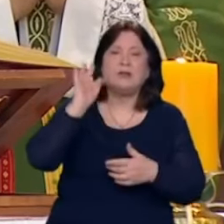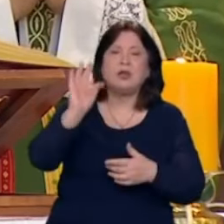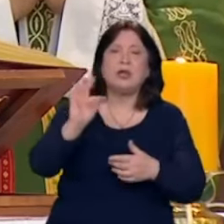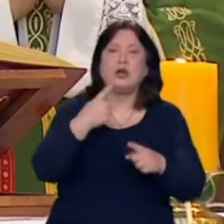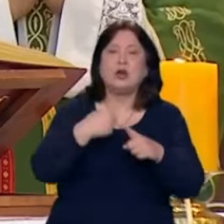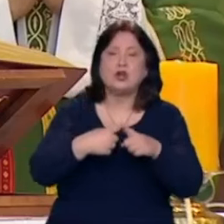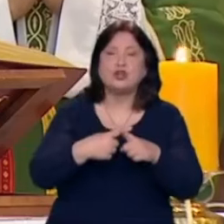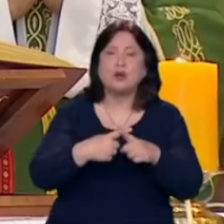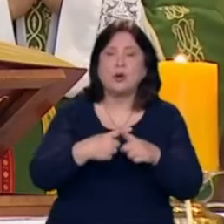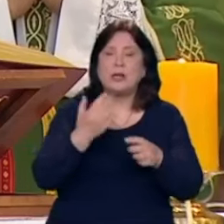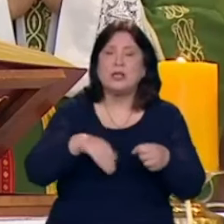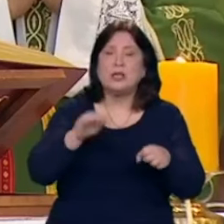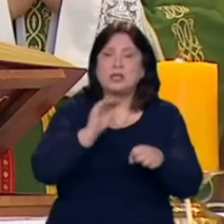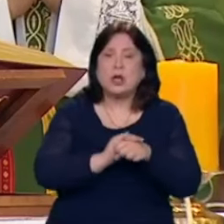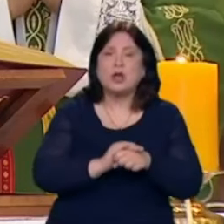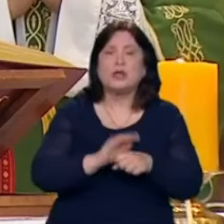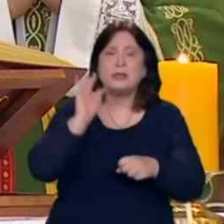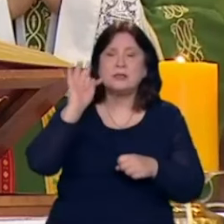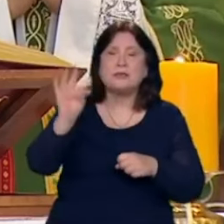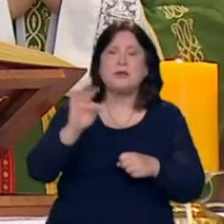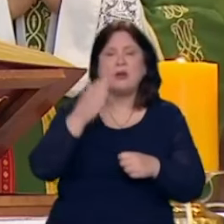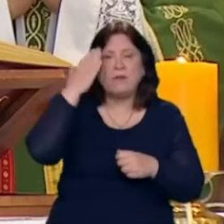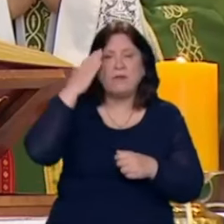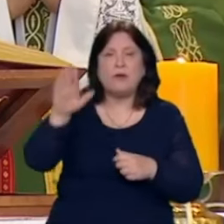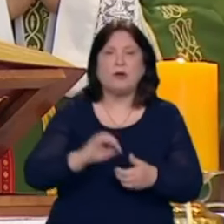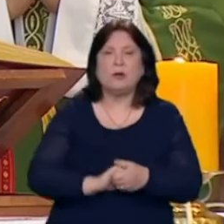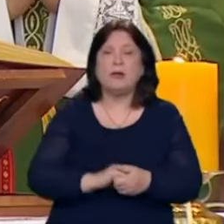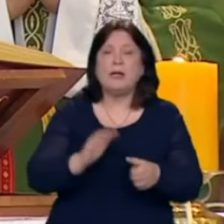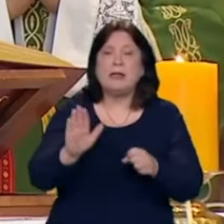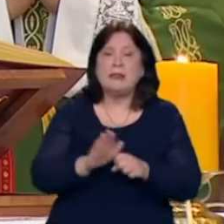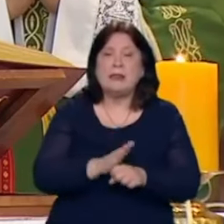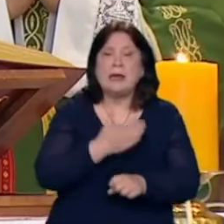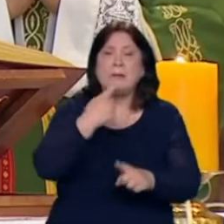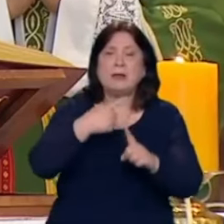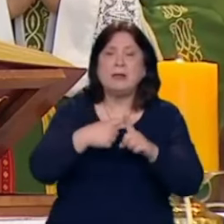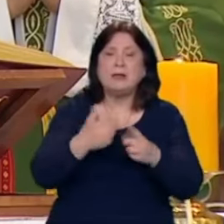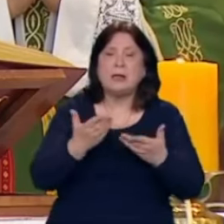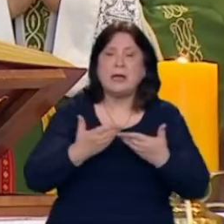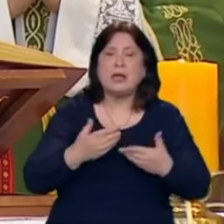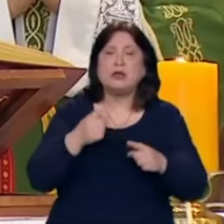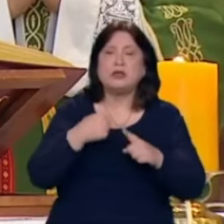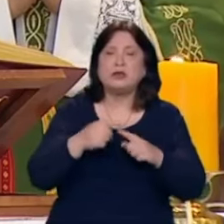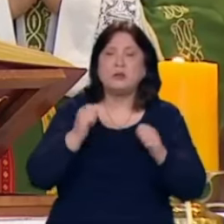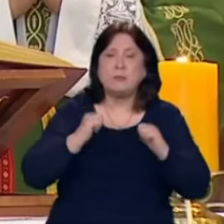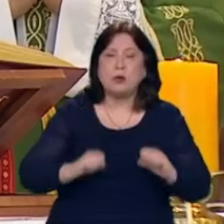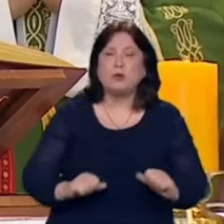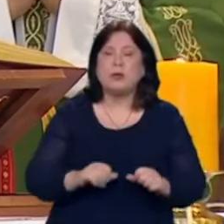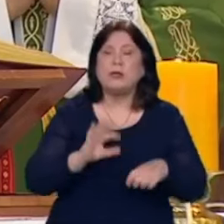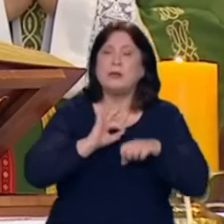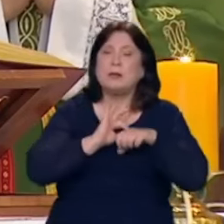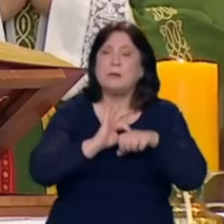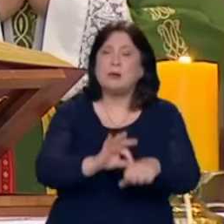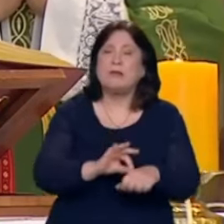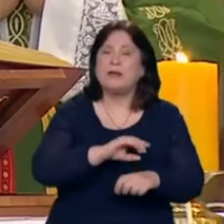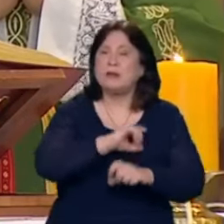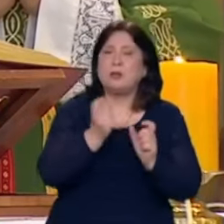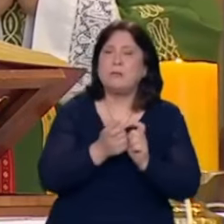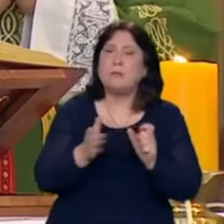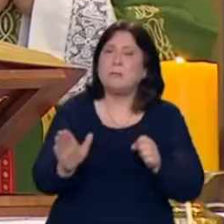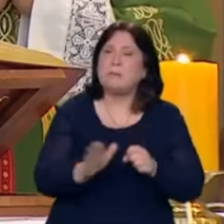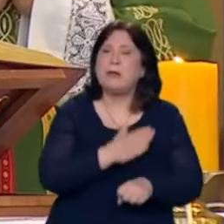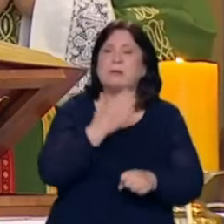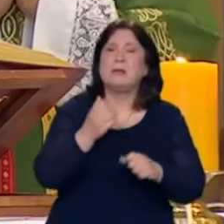kościoła i zgodnie z twoją wolą napełniają i Doprowadź do pełnej